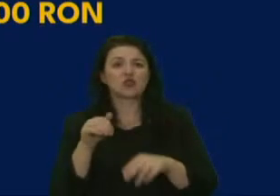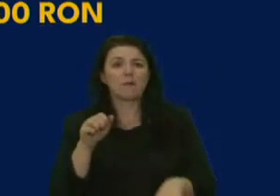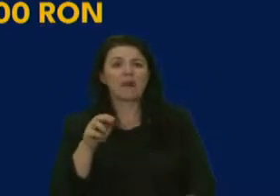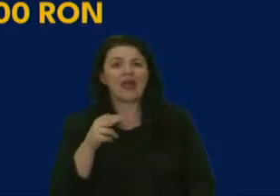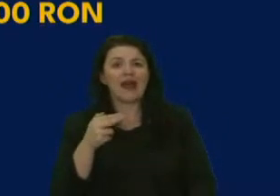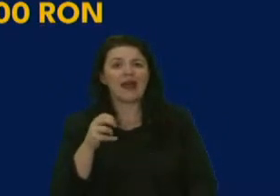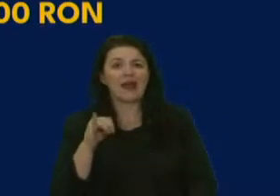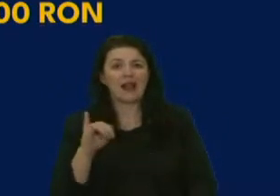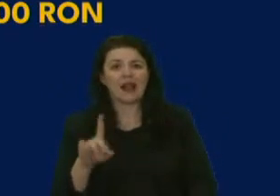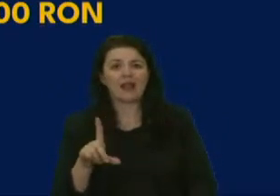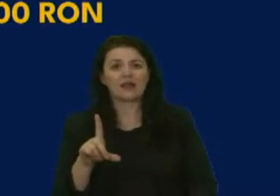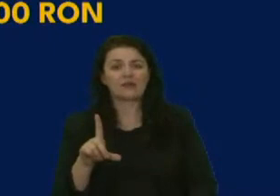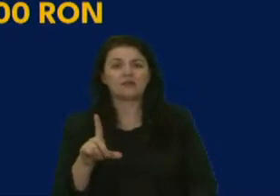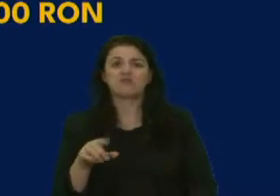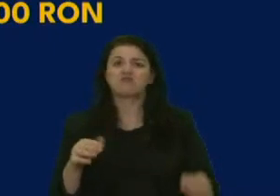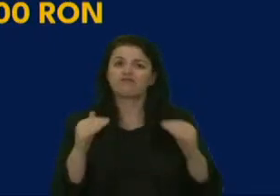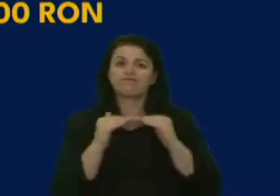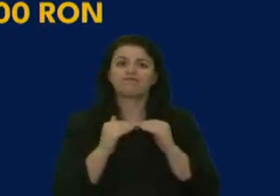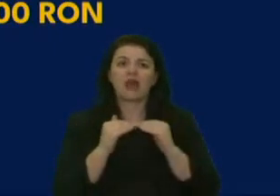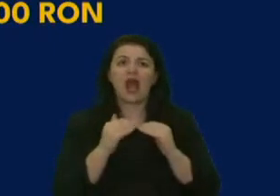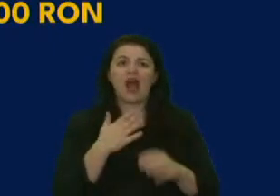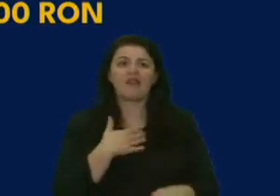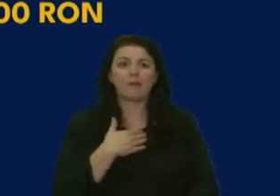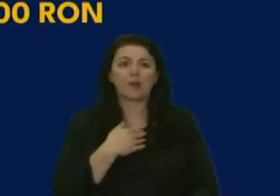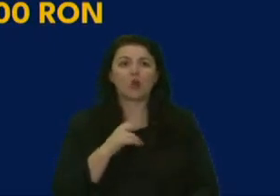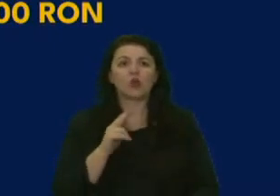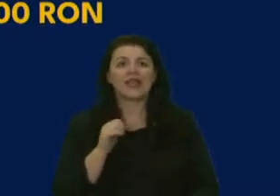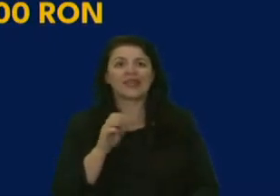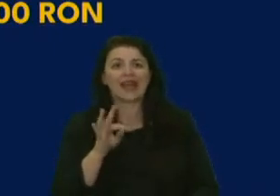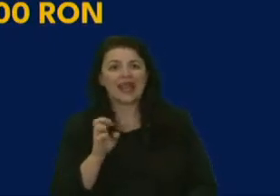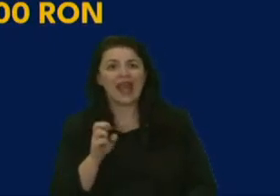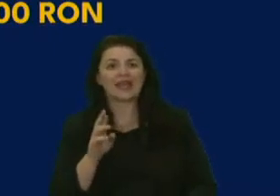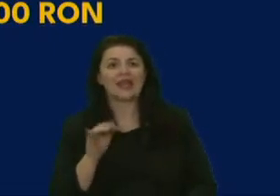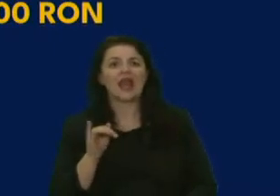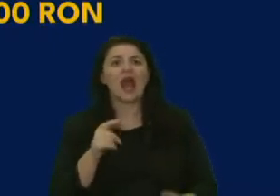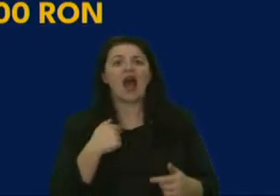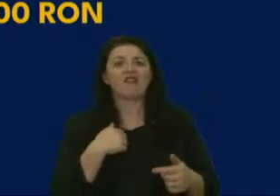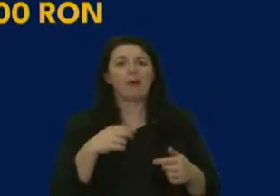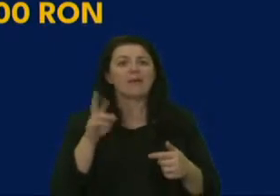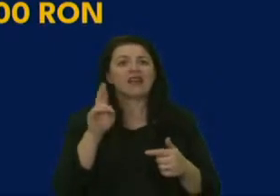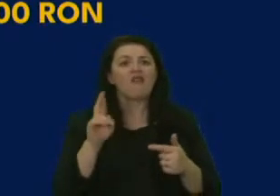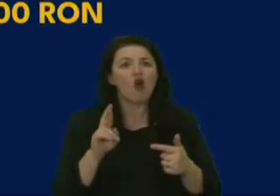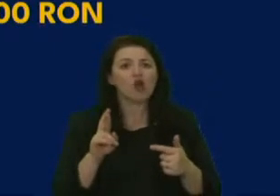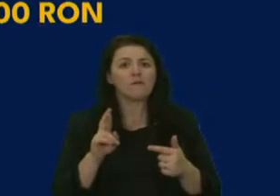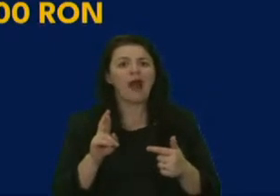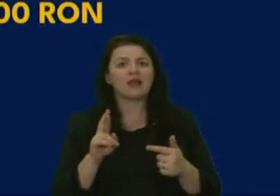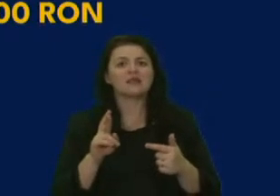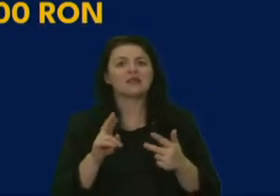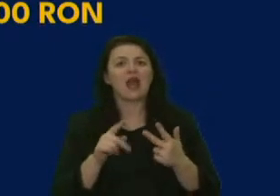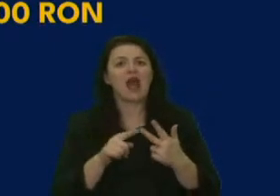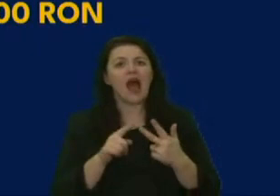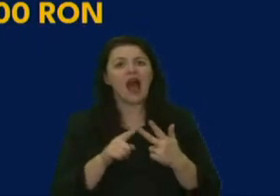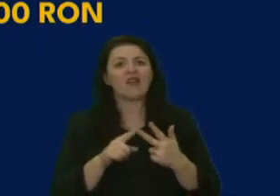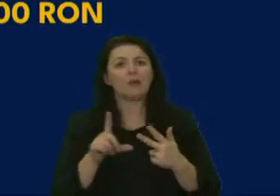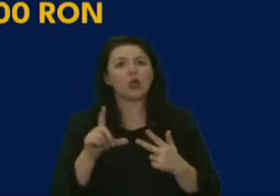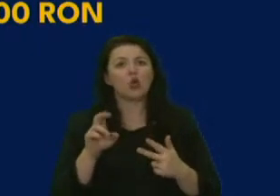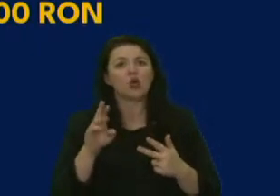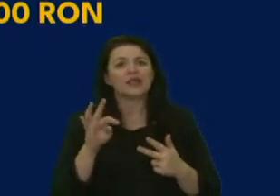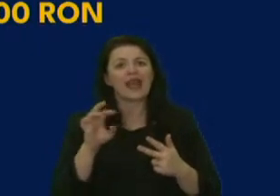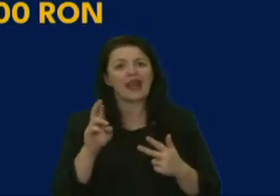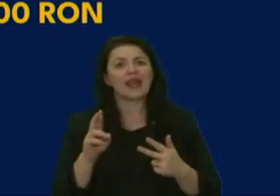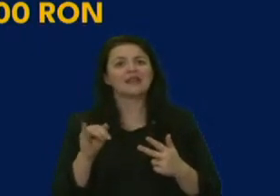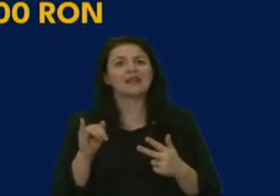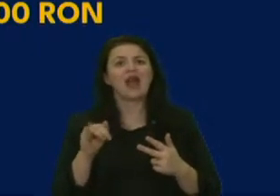bunuri comune ale noastre În egală măsură avem și unitarieni avem și reformați avem și luterani avem și